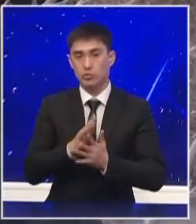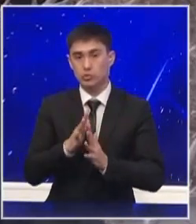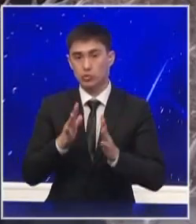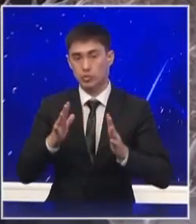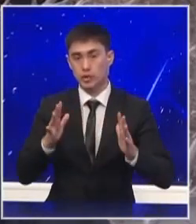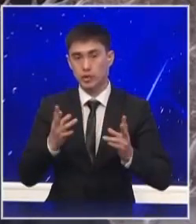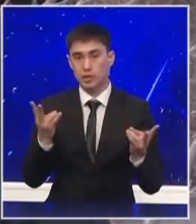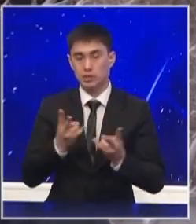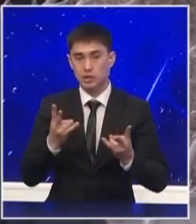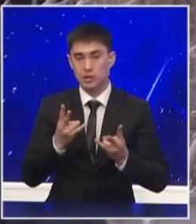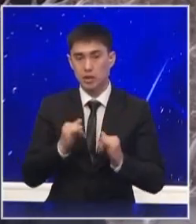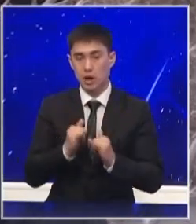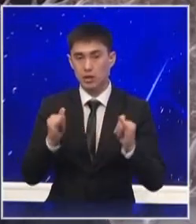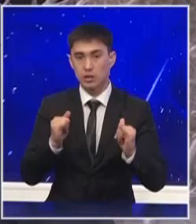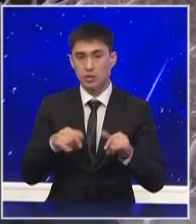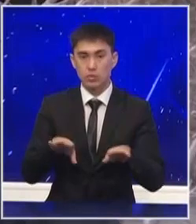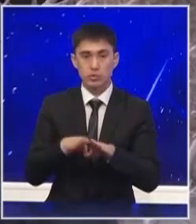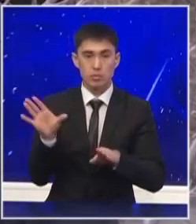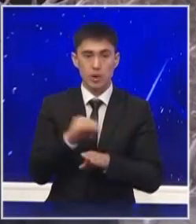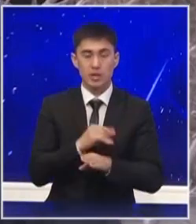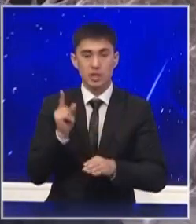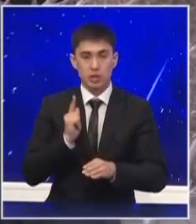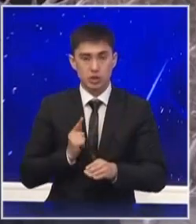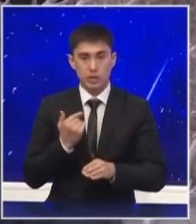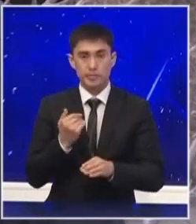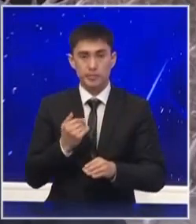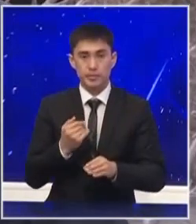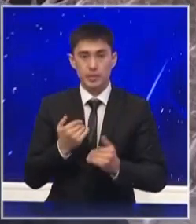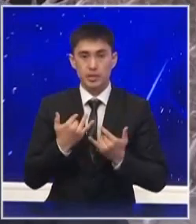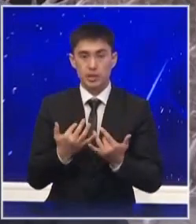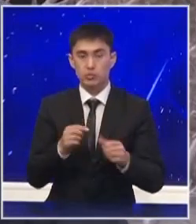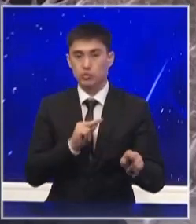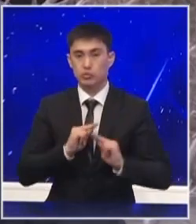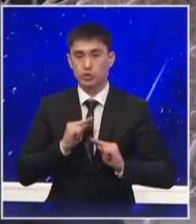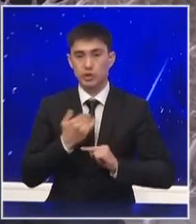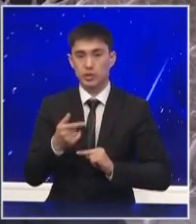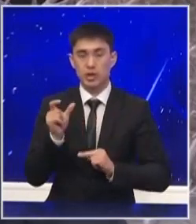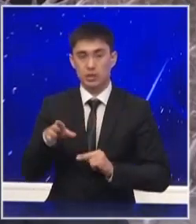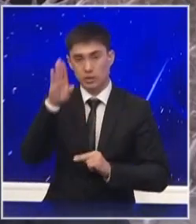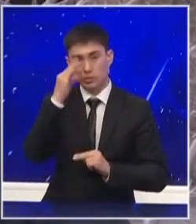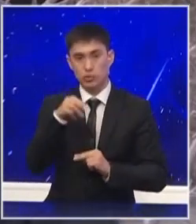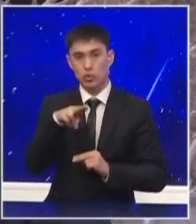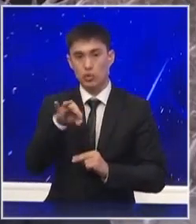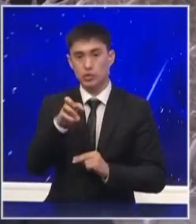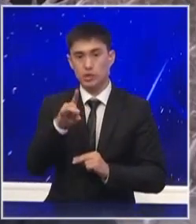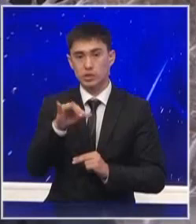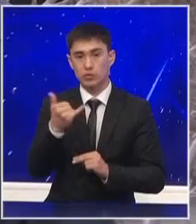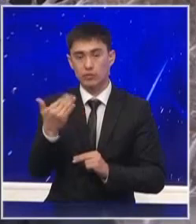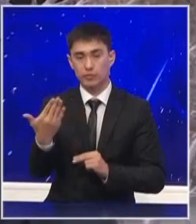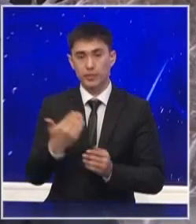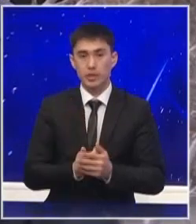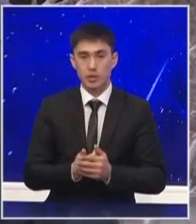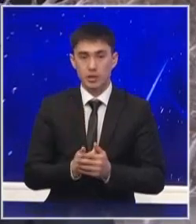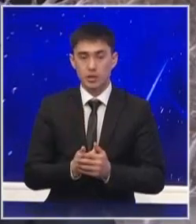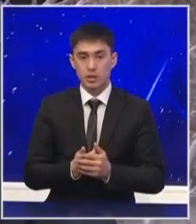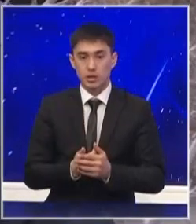жаңа қажеттілік артады. Міне осының бәріне шыдап табан тіреп осындай жұмыс істеген ағамыз Төлеу Шәкіржанұлы. Ол